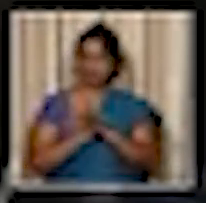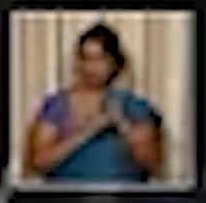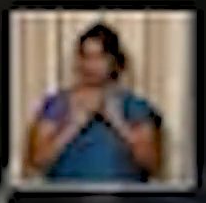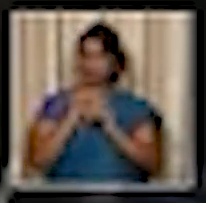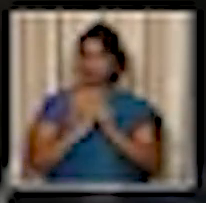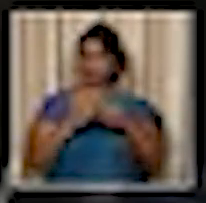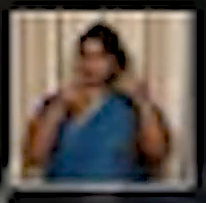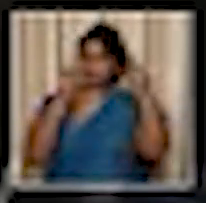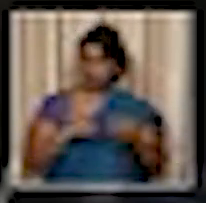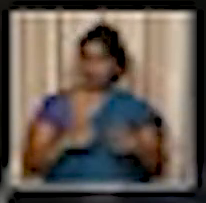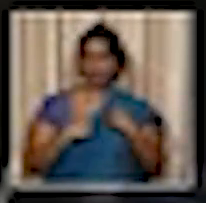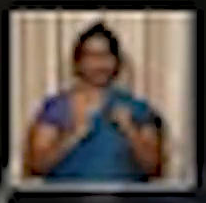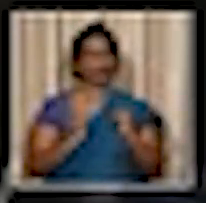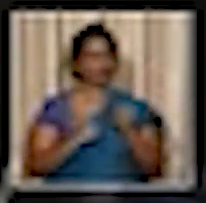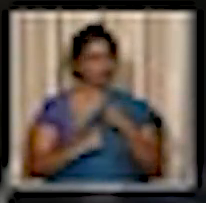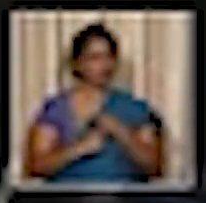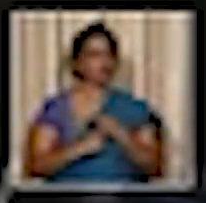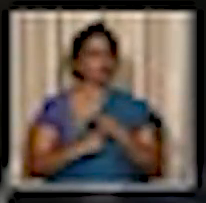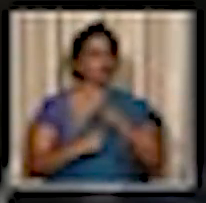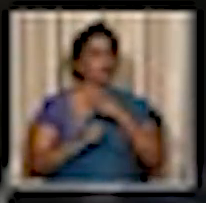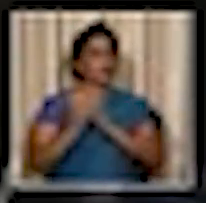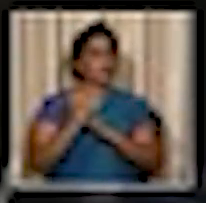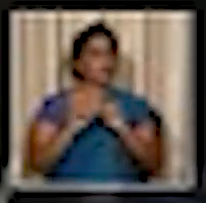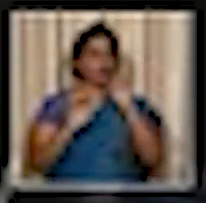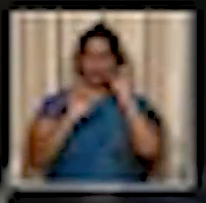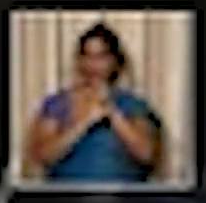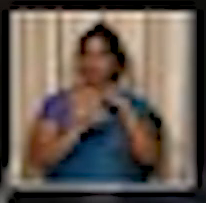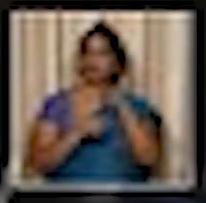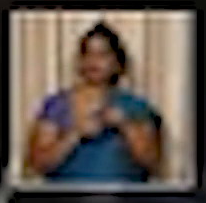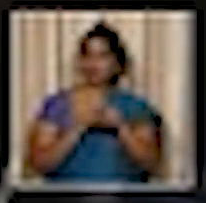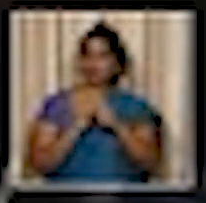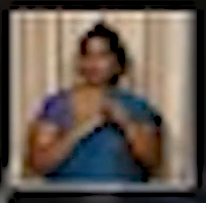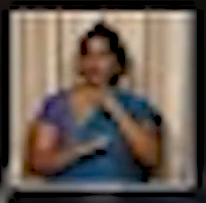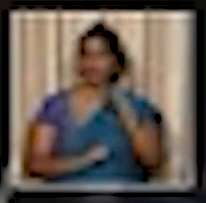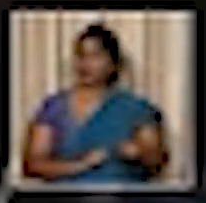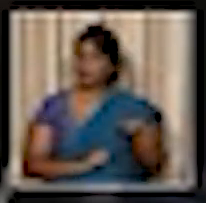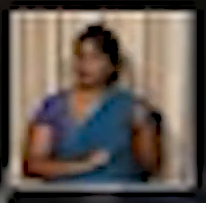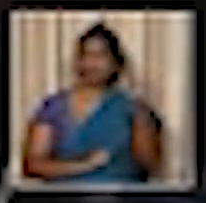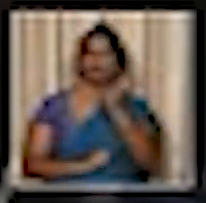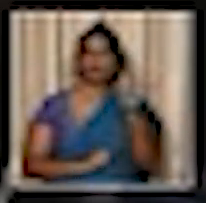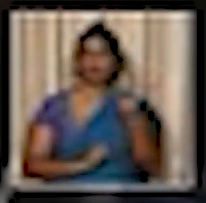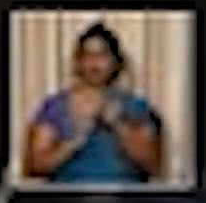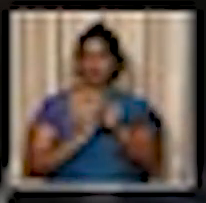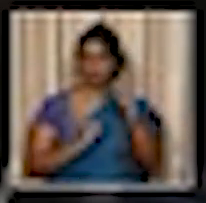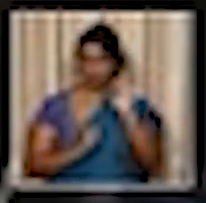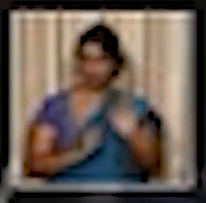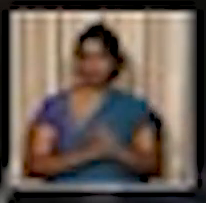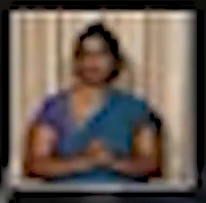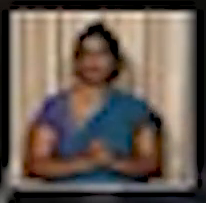ක්‍රියාවලිය අඩපණ කිරීමේ උත්සාහයක් එම මාධ්‍ය නිවේදන නිකුත් කළ විනිසුරුවරුන් දෙදෙනා විසින් සිදු කරමින්